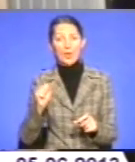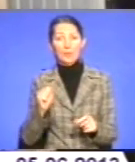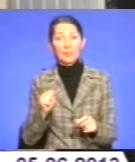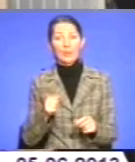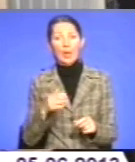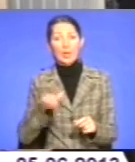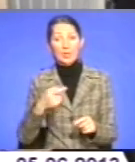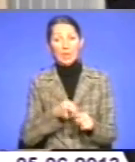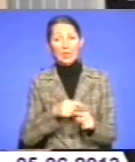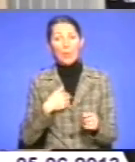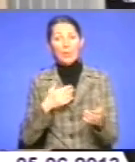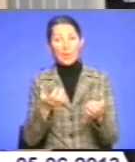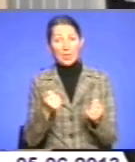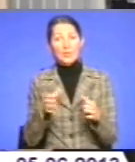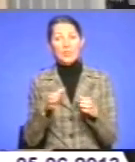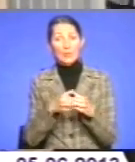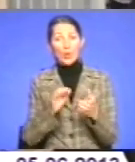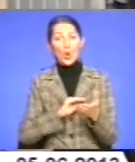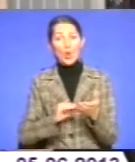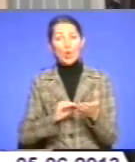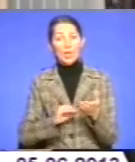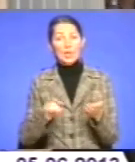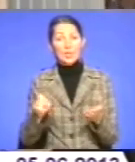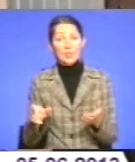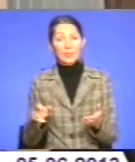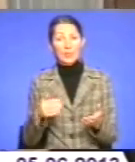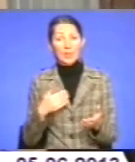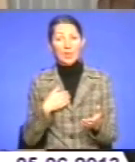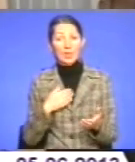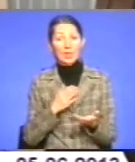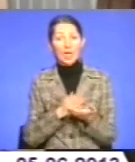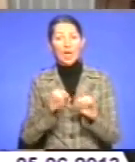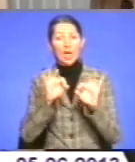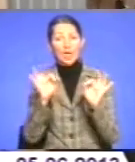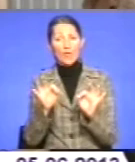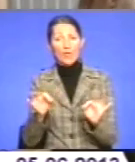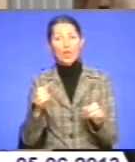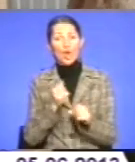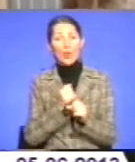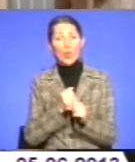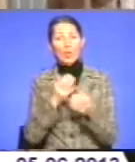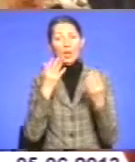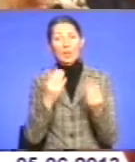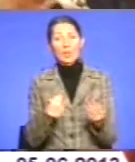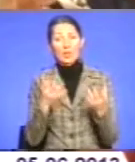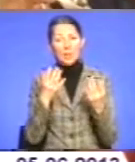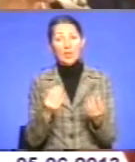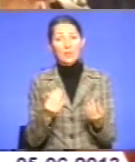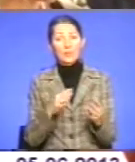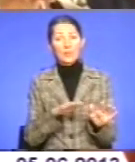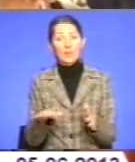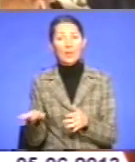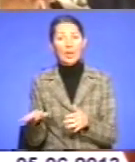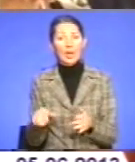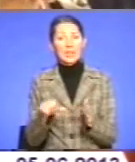мене прийняли в спілку журналістів, ну а так творча робота йшла день за днем. Представник Національної